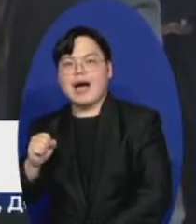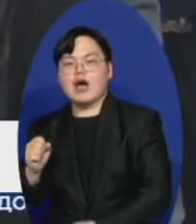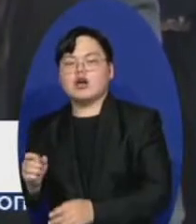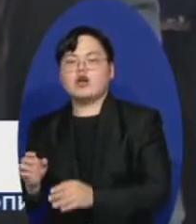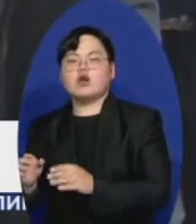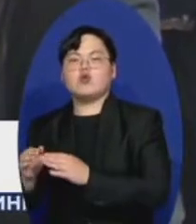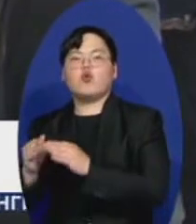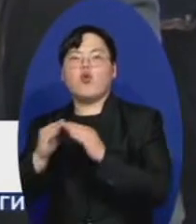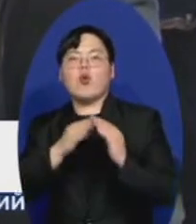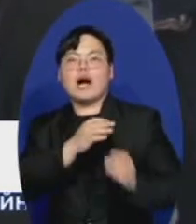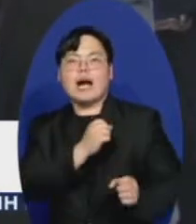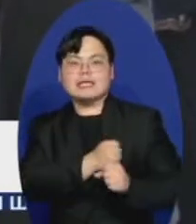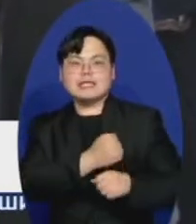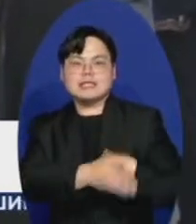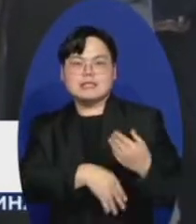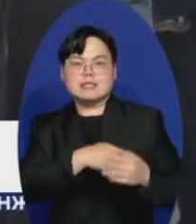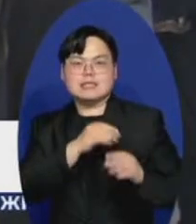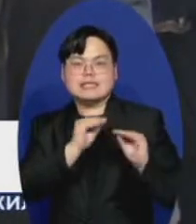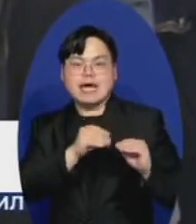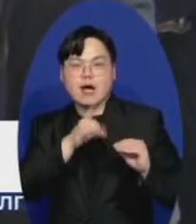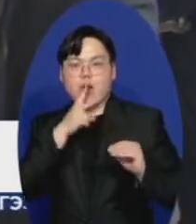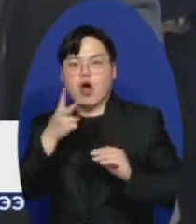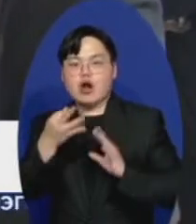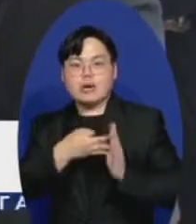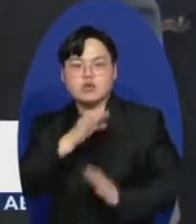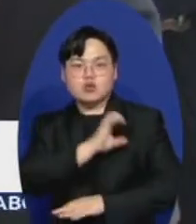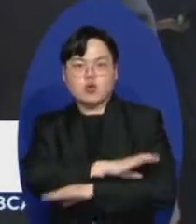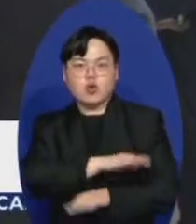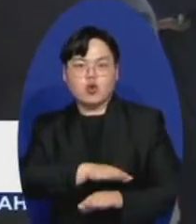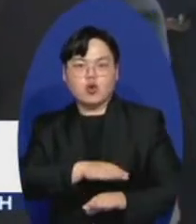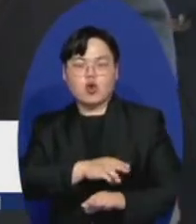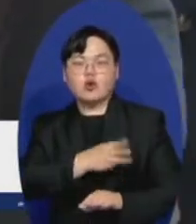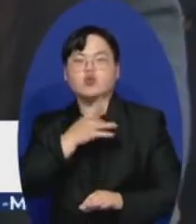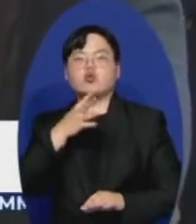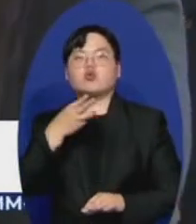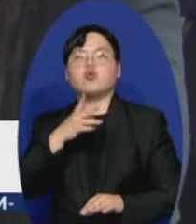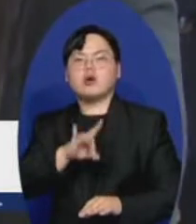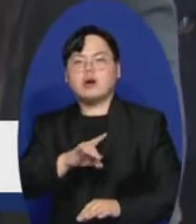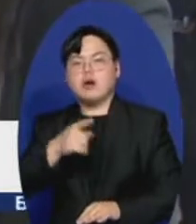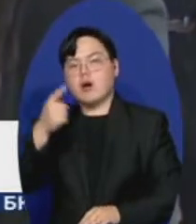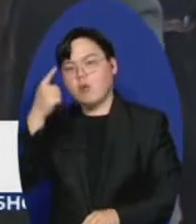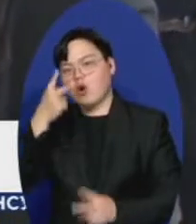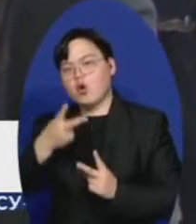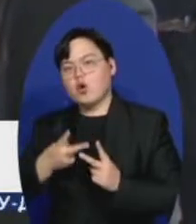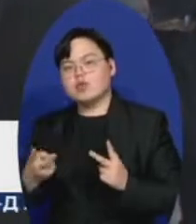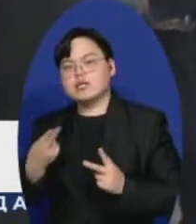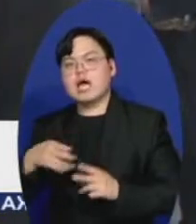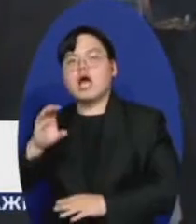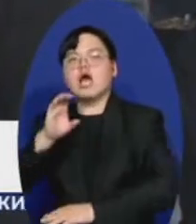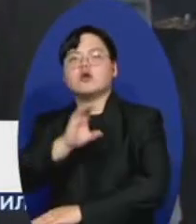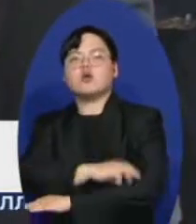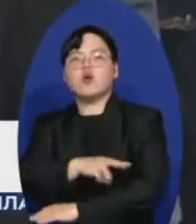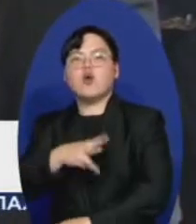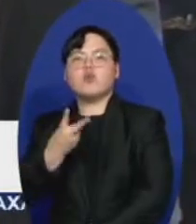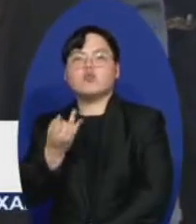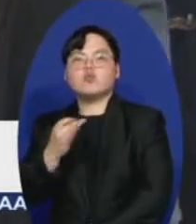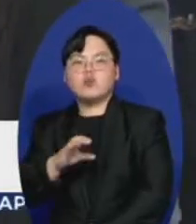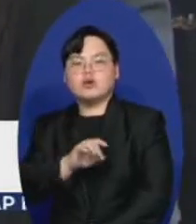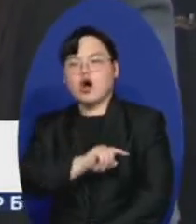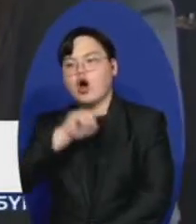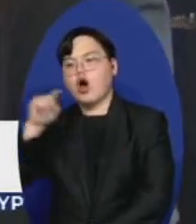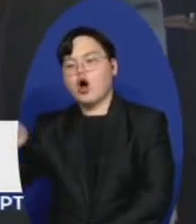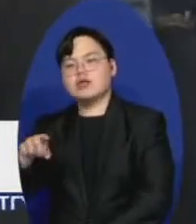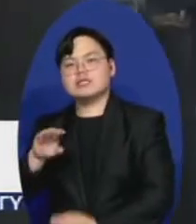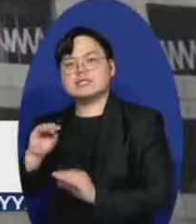хичээллэх. За 28 дугаар сургуулийн одоо сурагчид бол бас төрөөсөн байр нөгөө Монголын үндэсний их сургууль гэж байгаа. Тэгээ энд хичээллэхээр